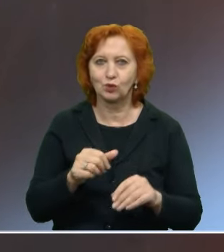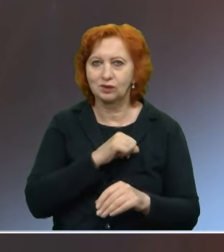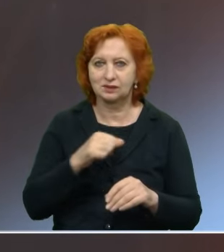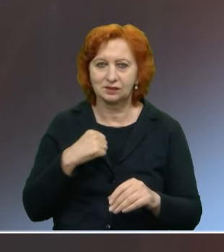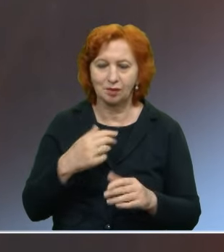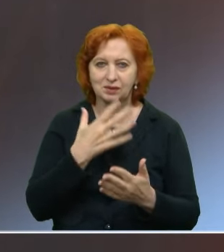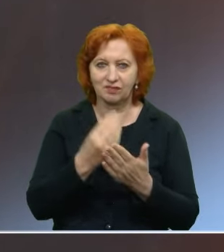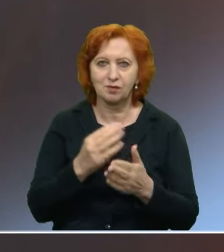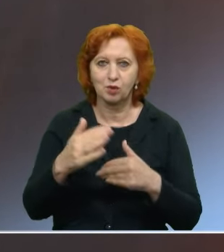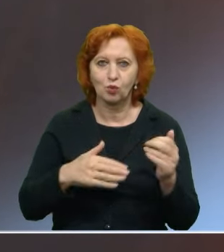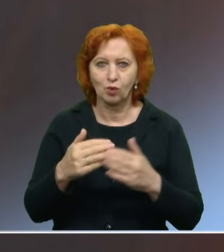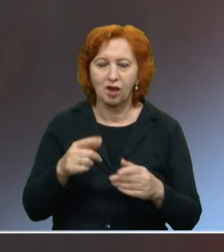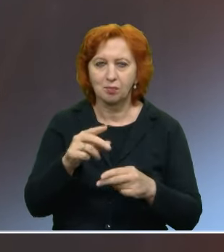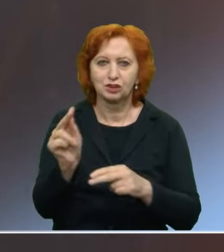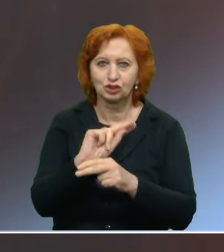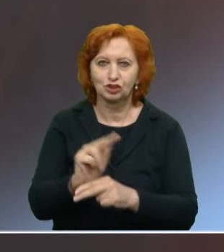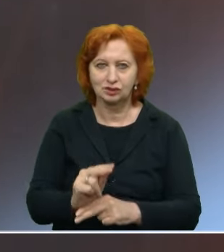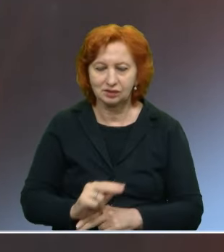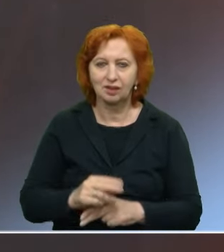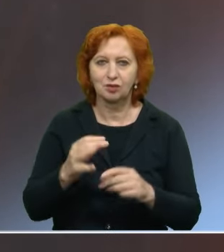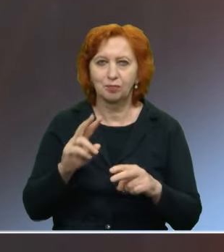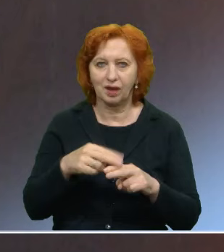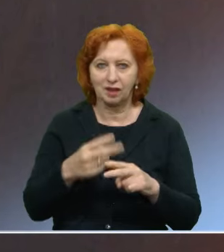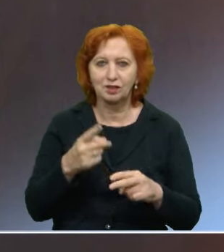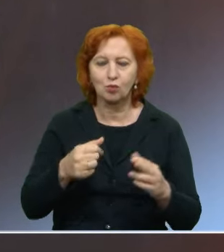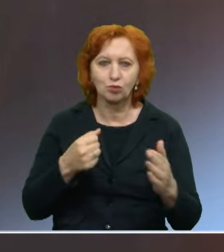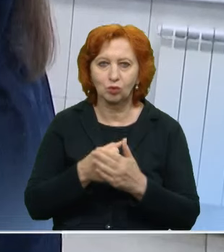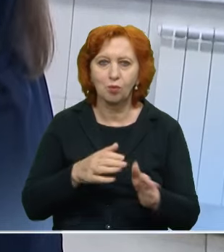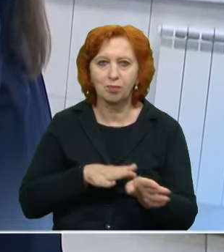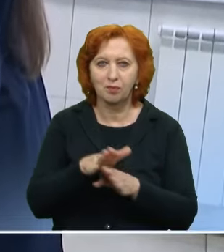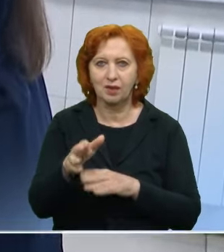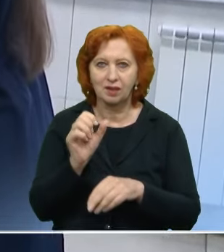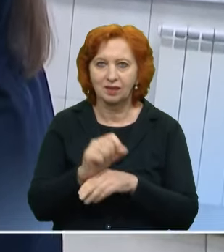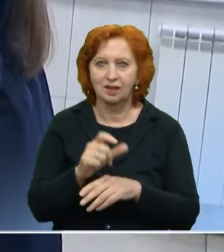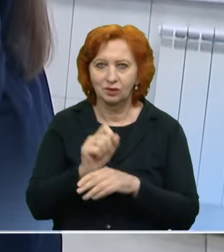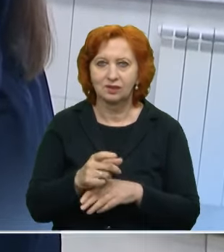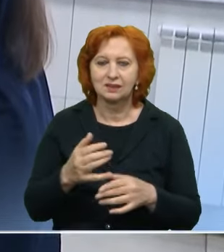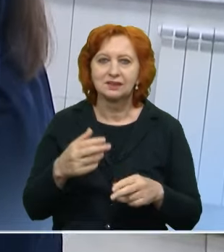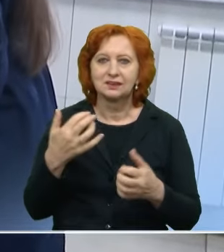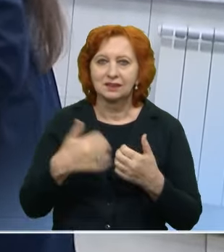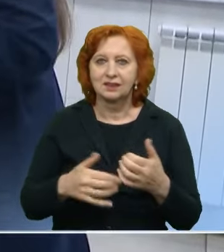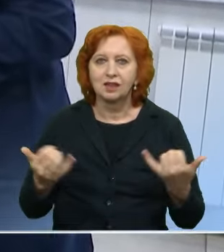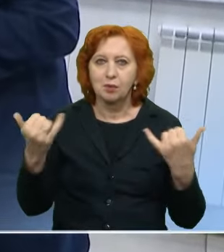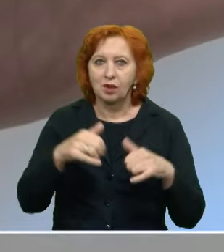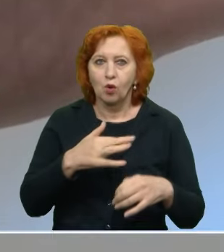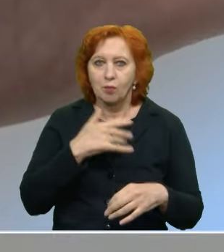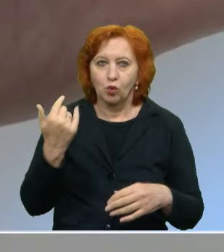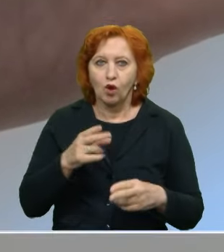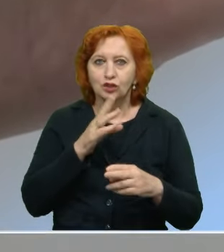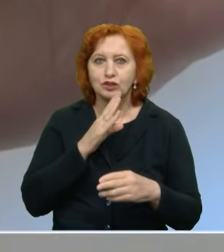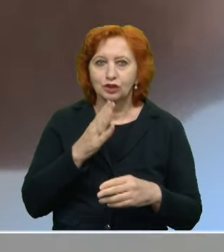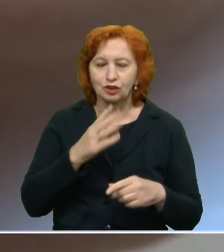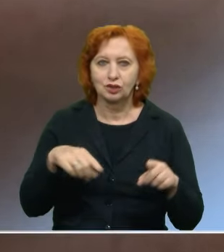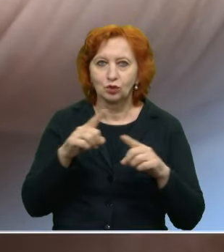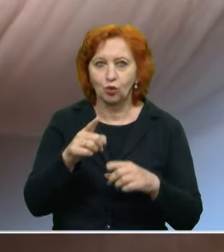проще наставлять людей на выполнение каких-то задач. Среди металлургов немало женщин, и на них лежит